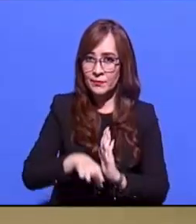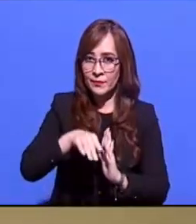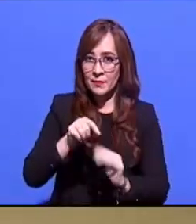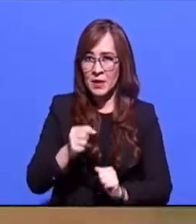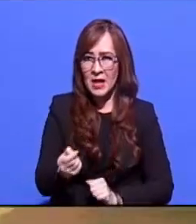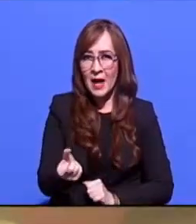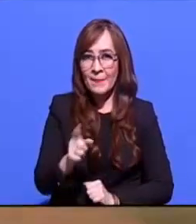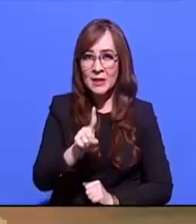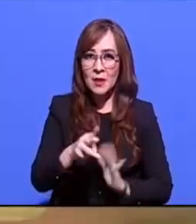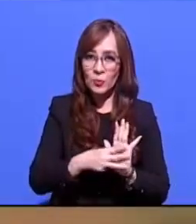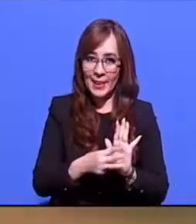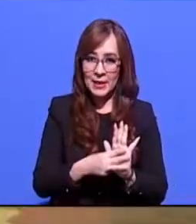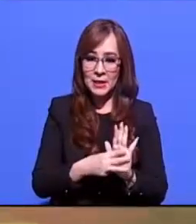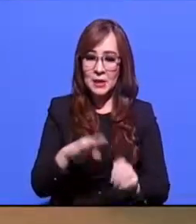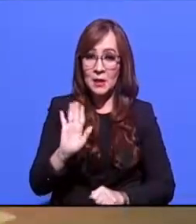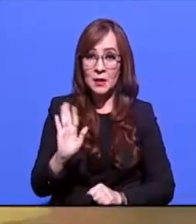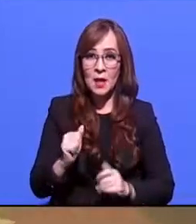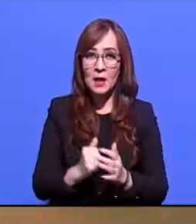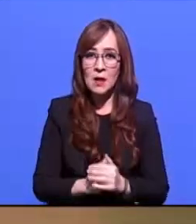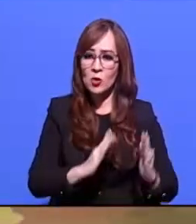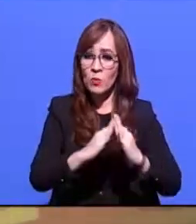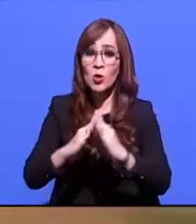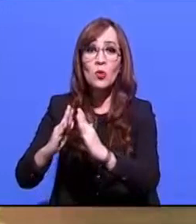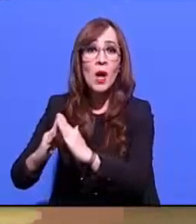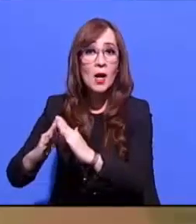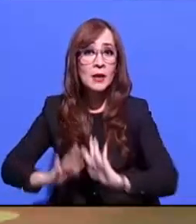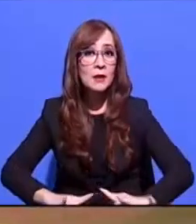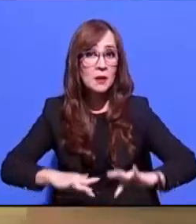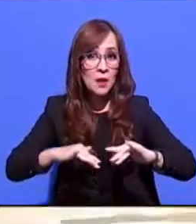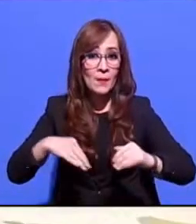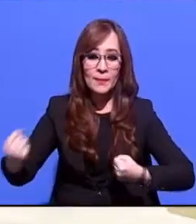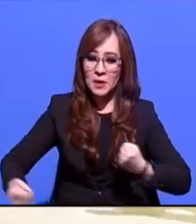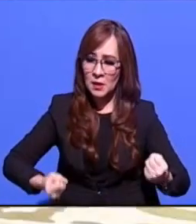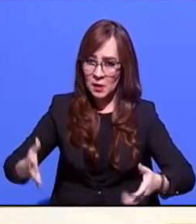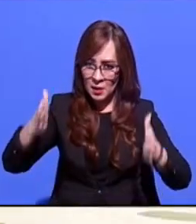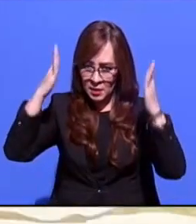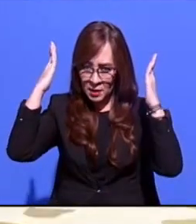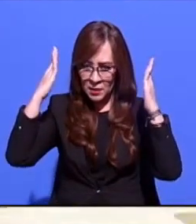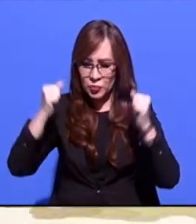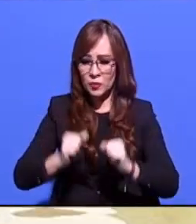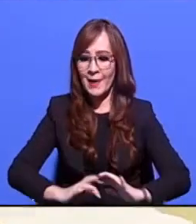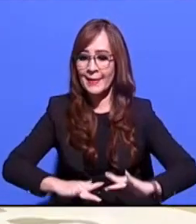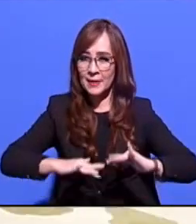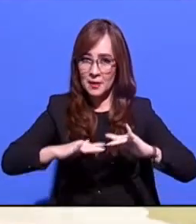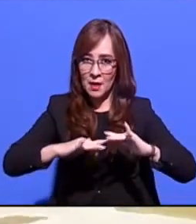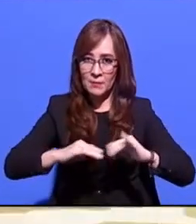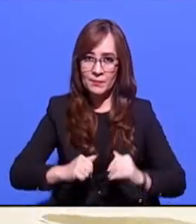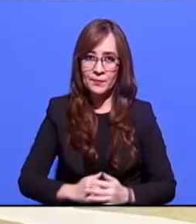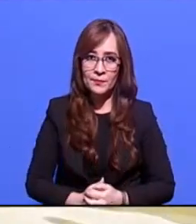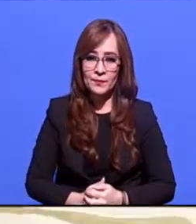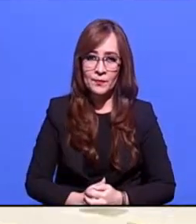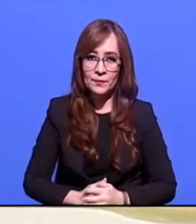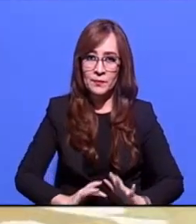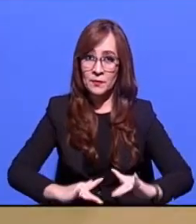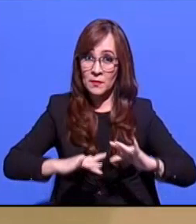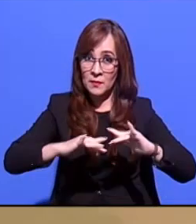1 meter. Tidak hanya merendam rumah, sejumlah truk yang terparkir tak jauh dari permukiman juga ikut terendam. Banjir